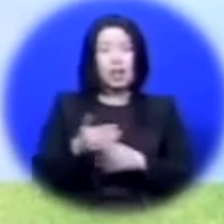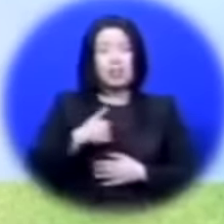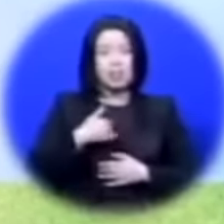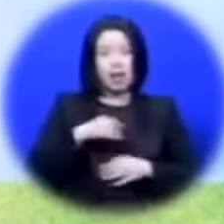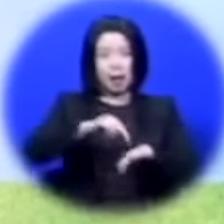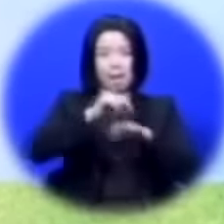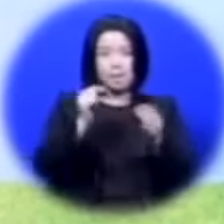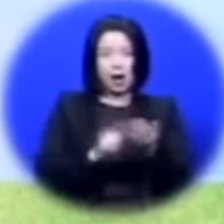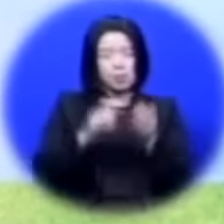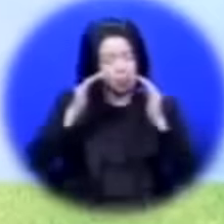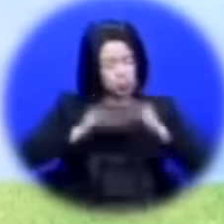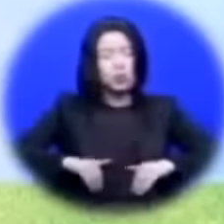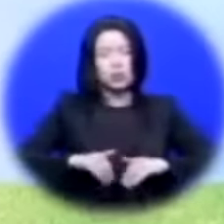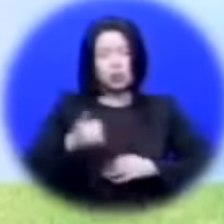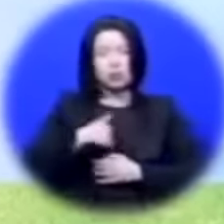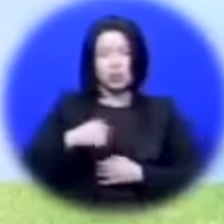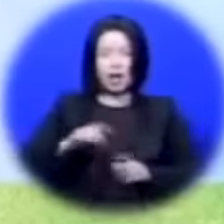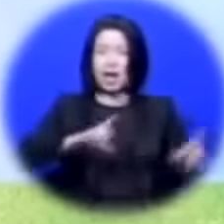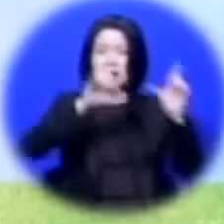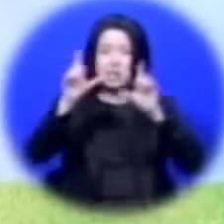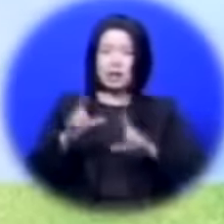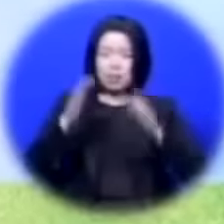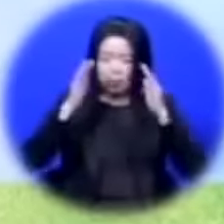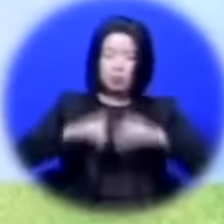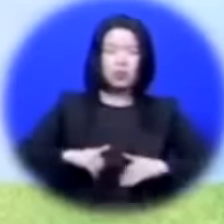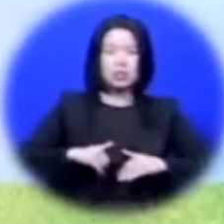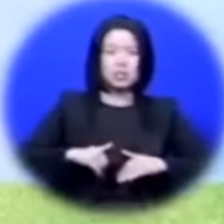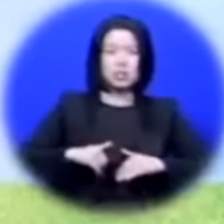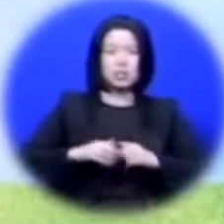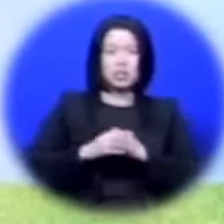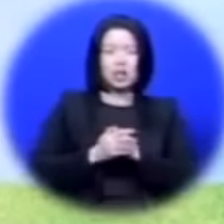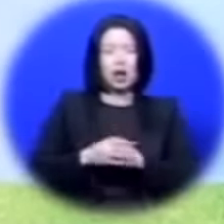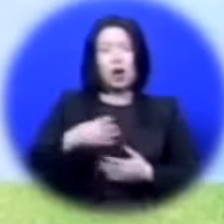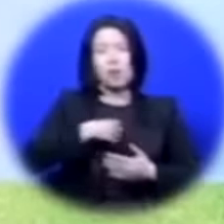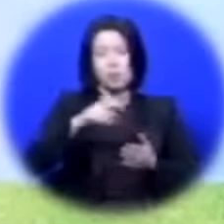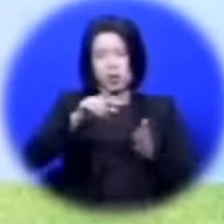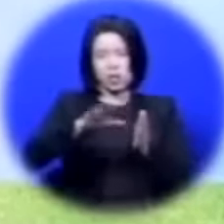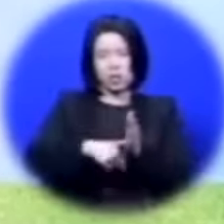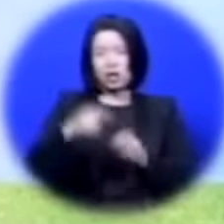심령이 무너지고 내 삶이 무너지는 위기가 오는